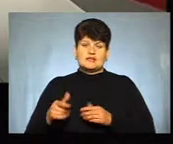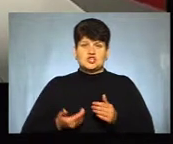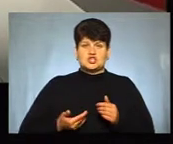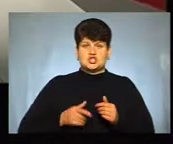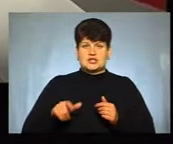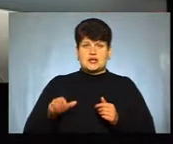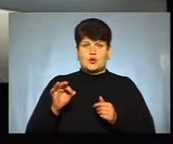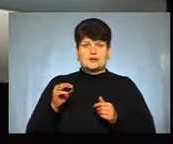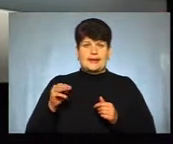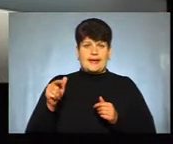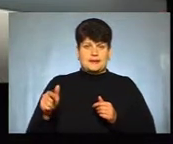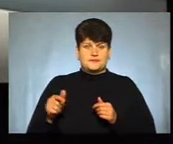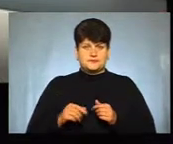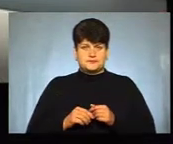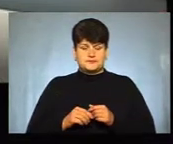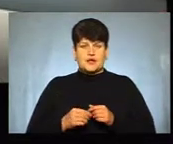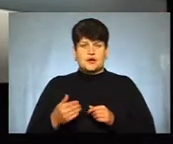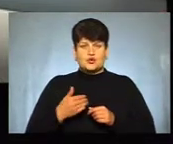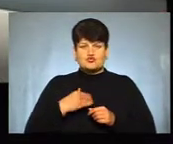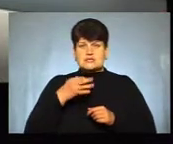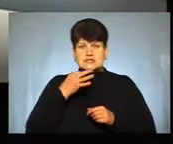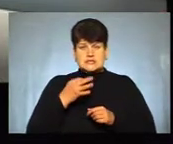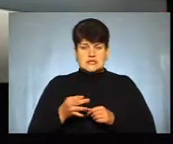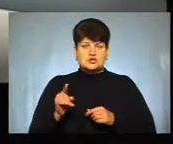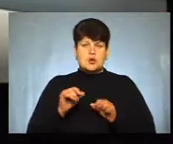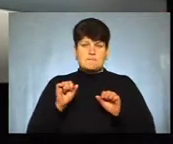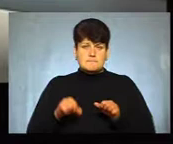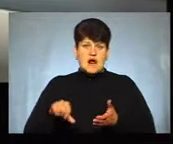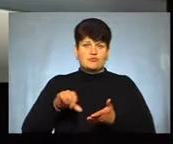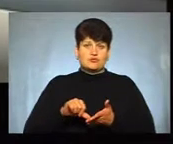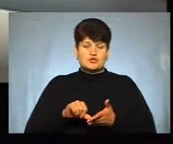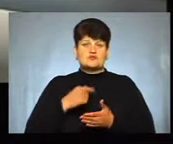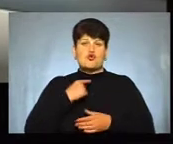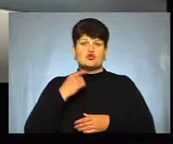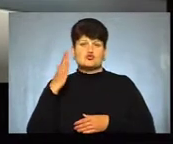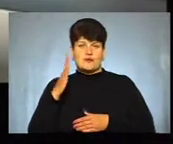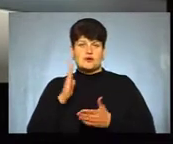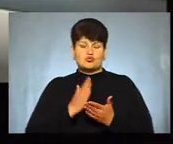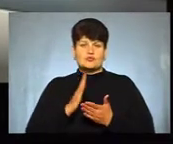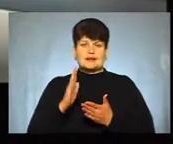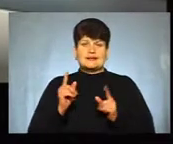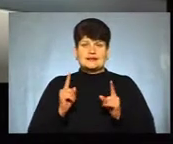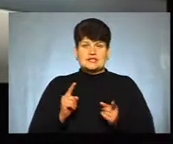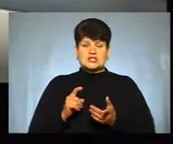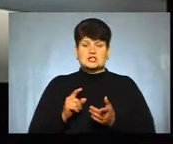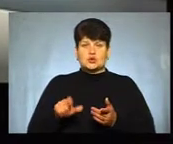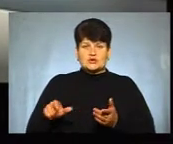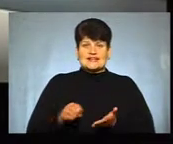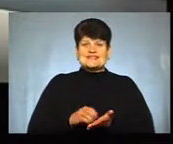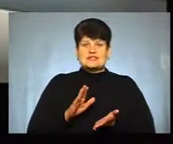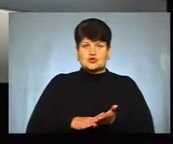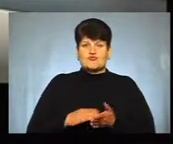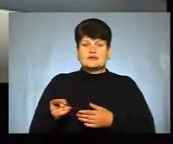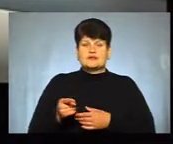за проекти? Хочу зазначити, що право на участь в голосуванні будуть мати лише жителі, які зареєстровані в місті Тернополі,